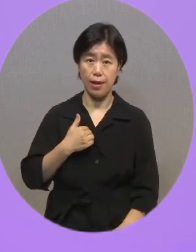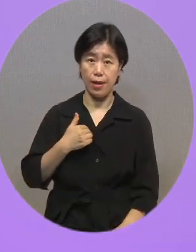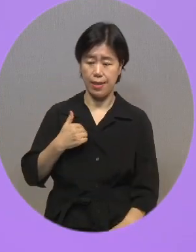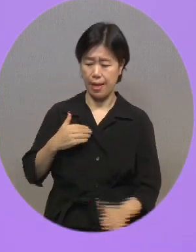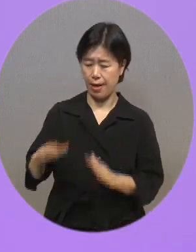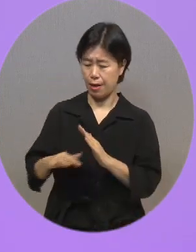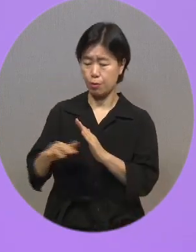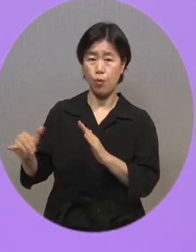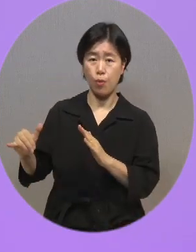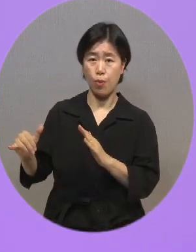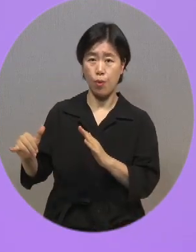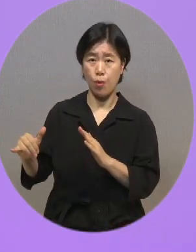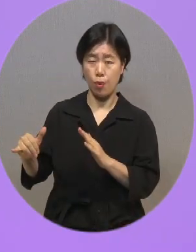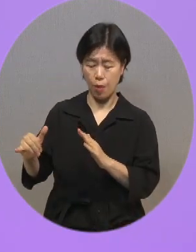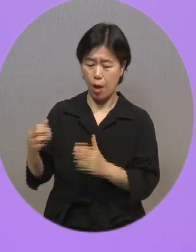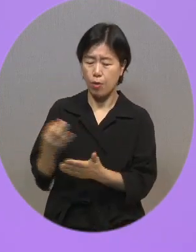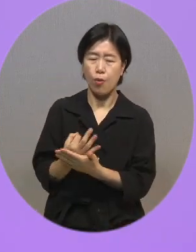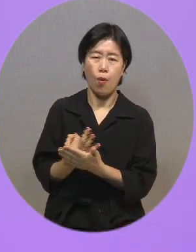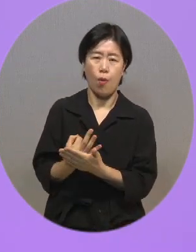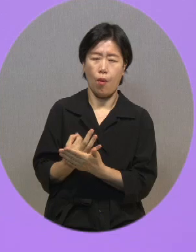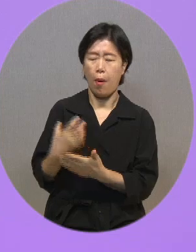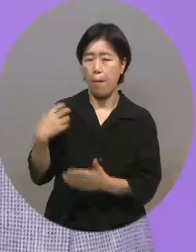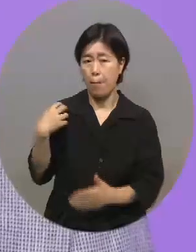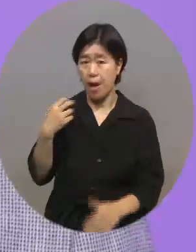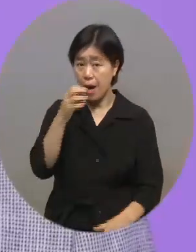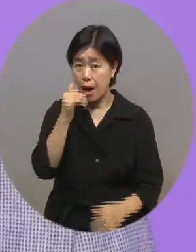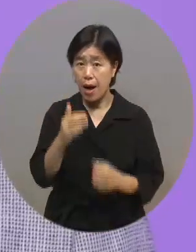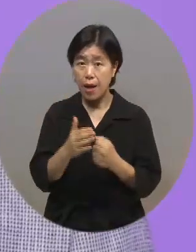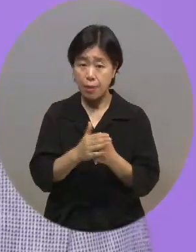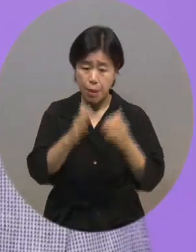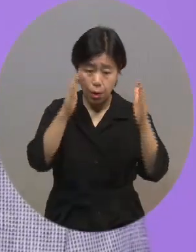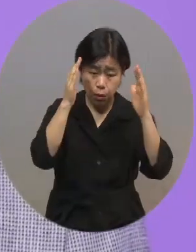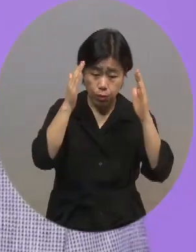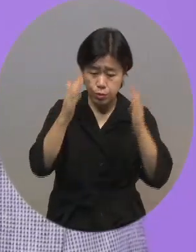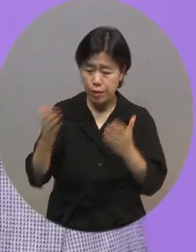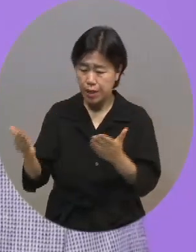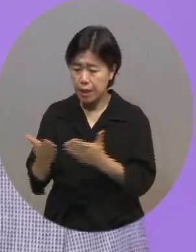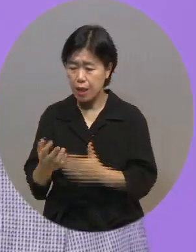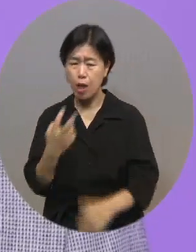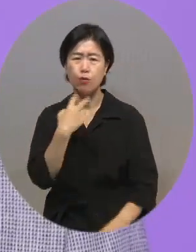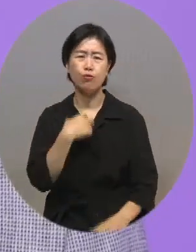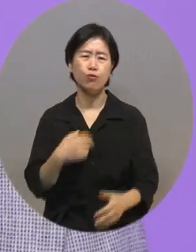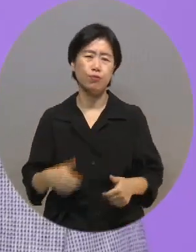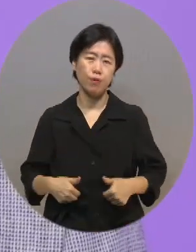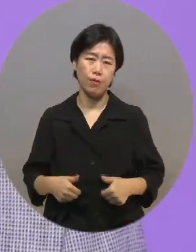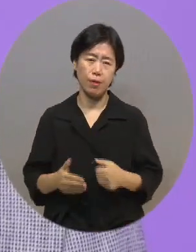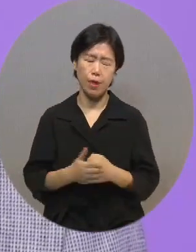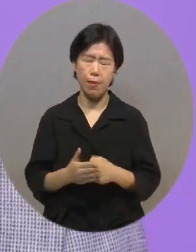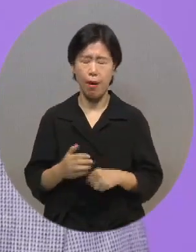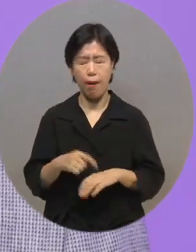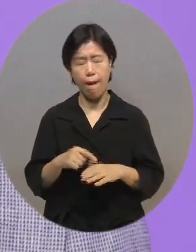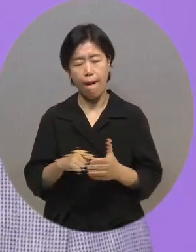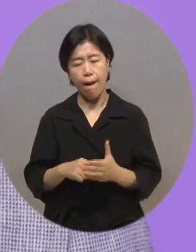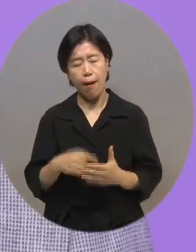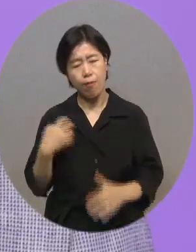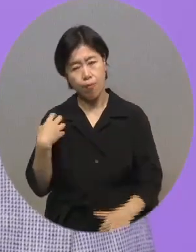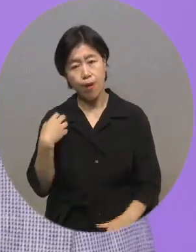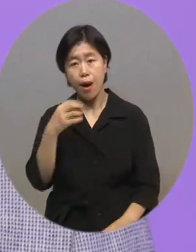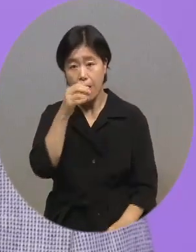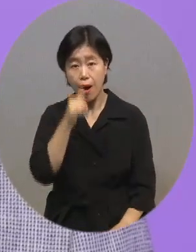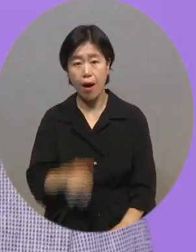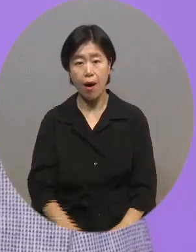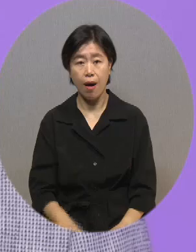일을 하면서 공부를 했어야 했었거든요. 그러다 보니까 어떤 심리적인 문제 같은 것들도 좀 생기고 저